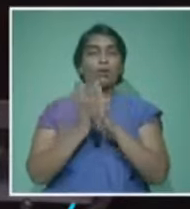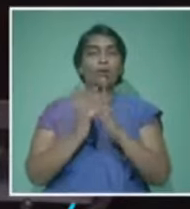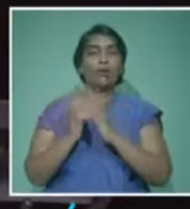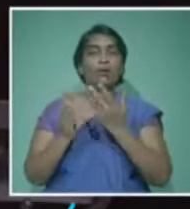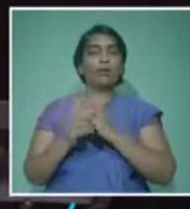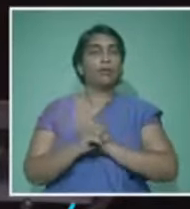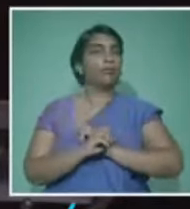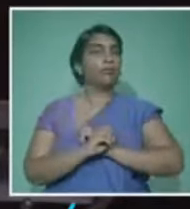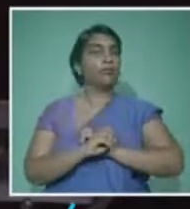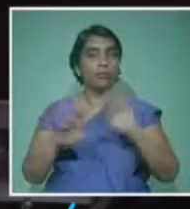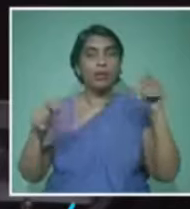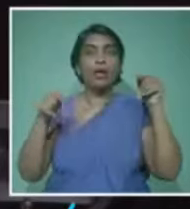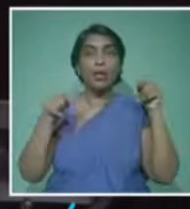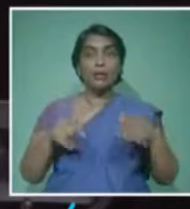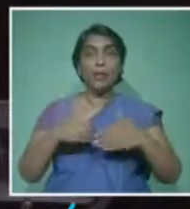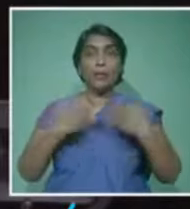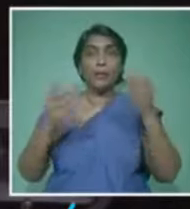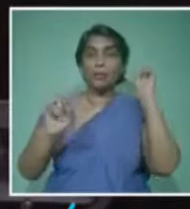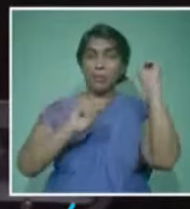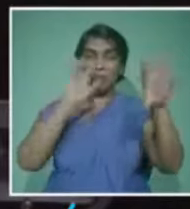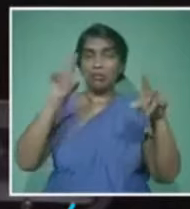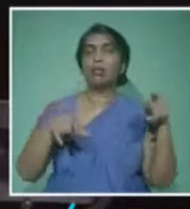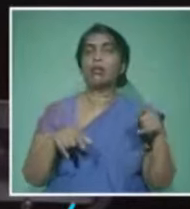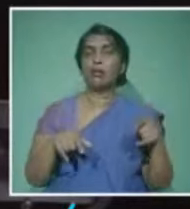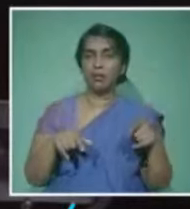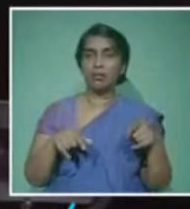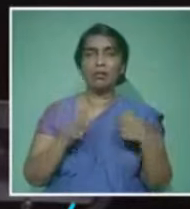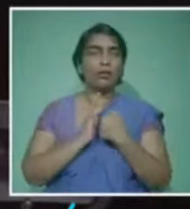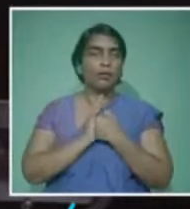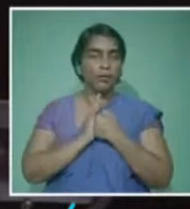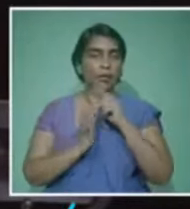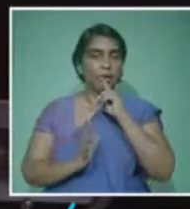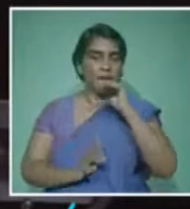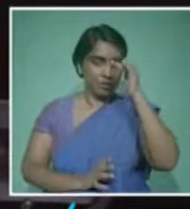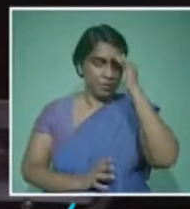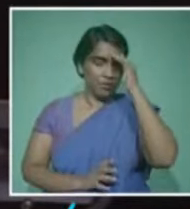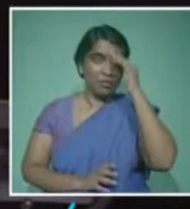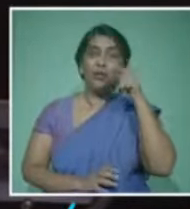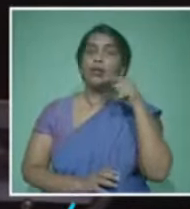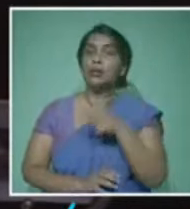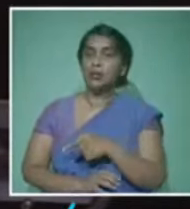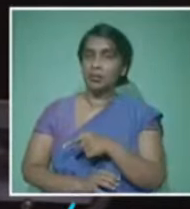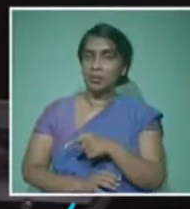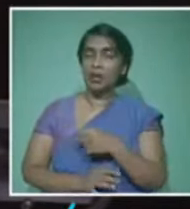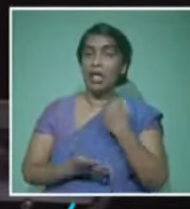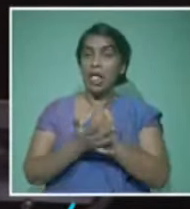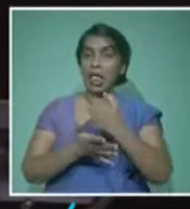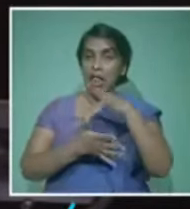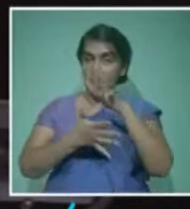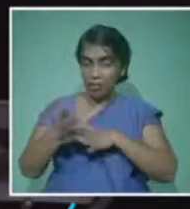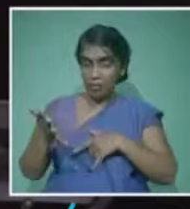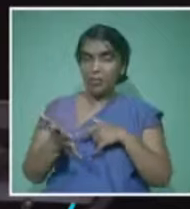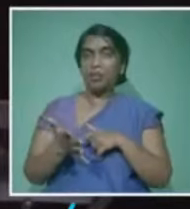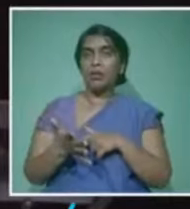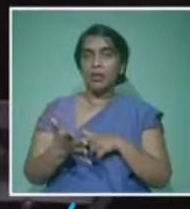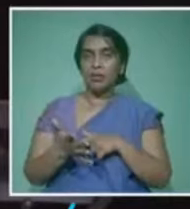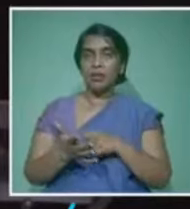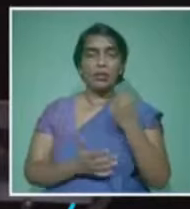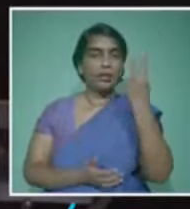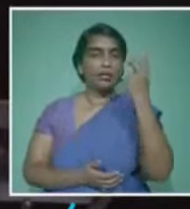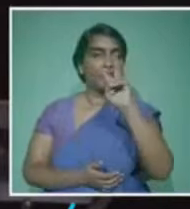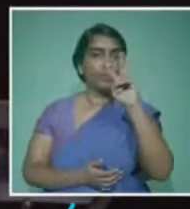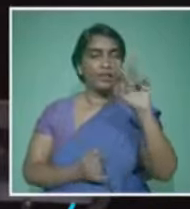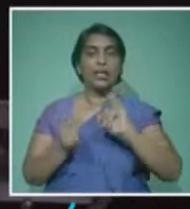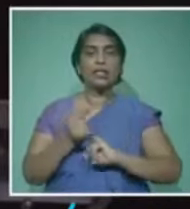අරලා මේක ප්‍රසිද්ධ කරන්න කිව්වා අද මේක දාලා තියෙනවා කරු නියෝජ කරු කතානායකතුමනි මේ ලිපිය සම්ම මට ලිපියක් එන්නේ